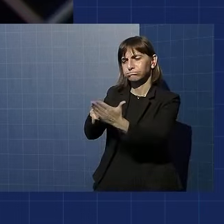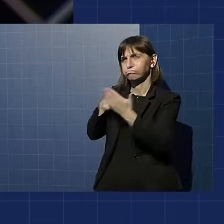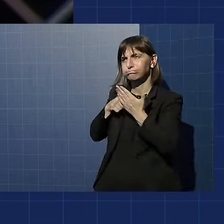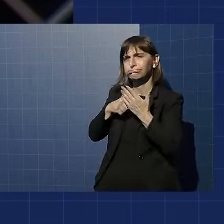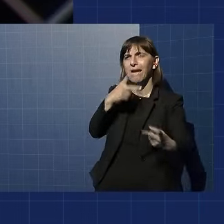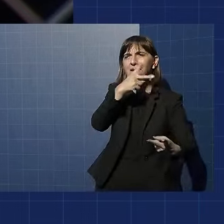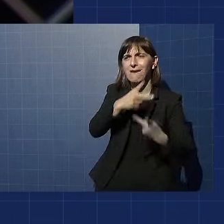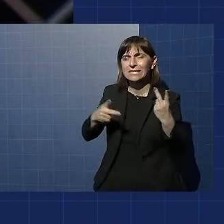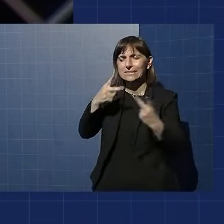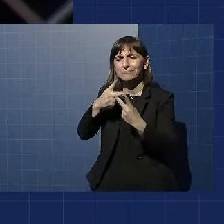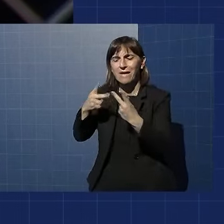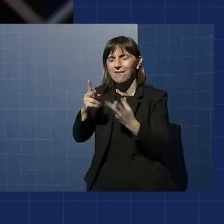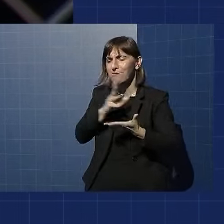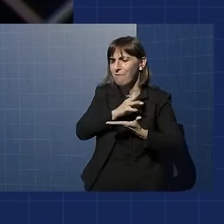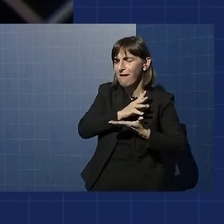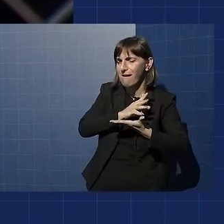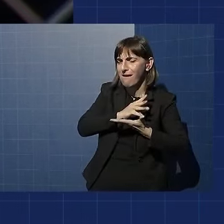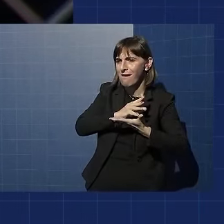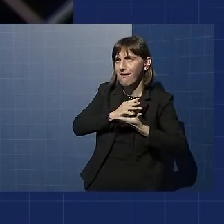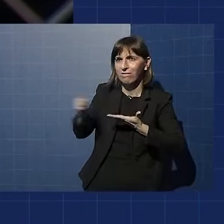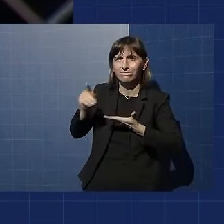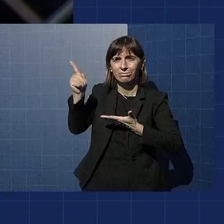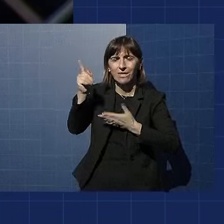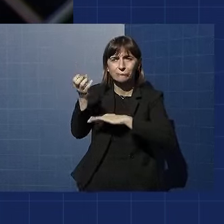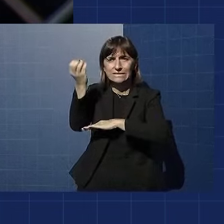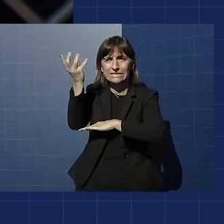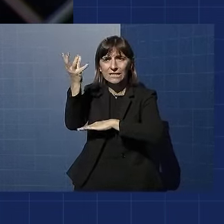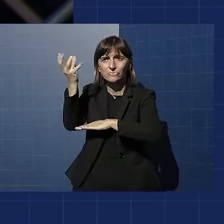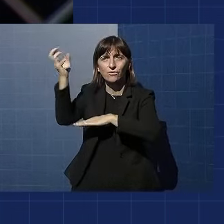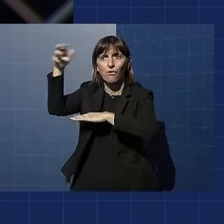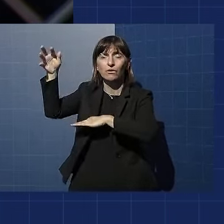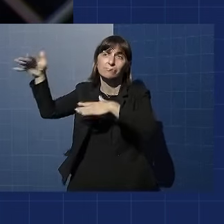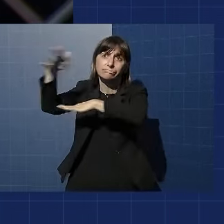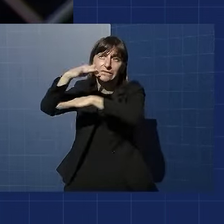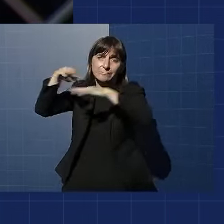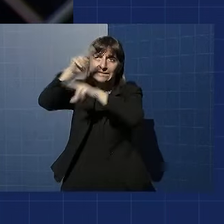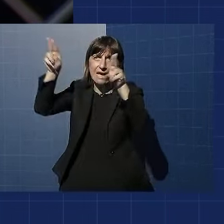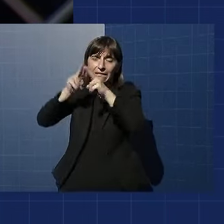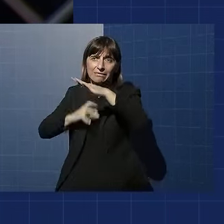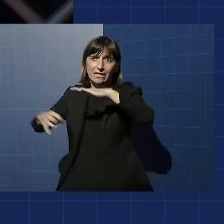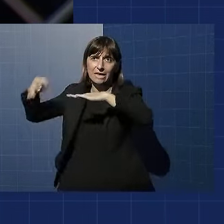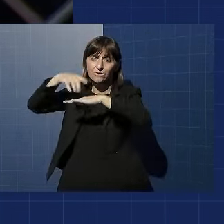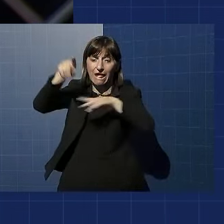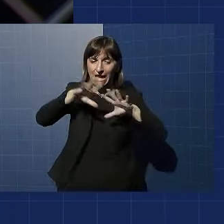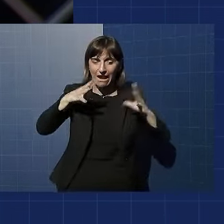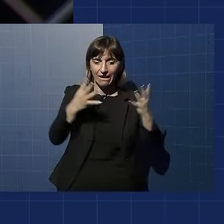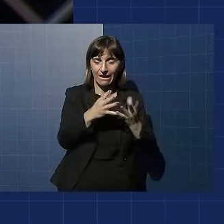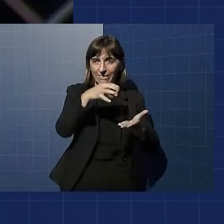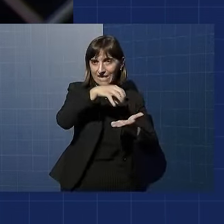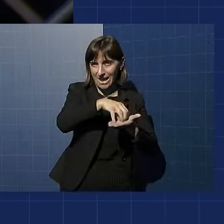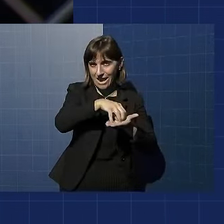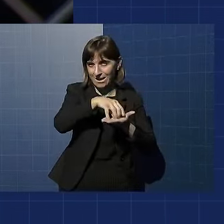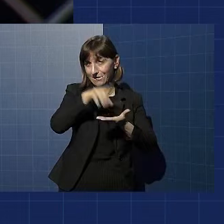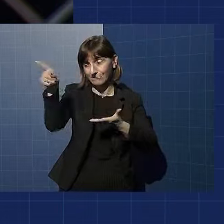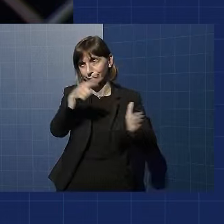esperimenti che vengono fatti sulla Stazione Spaziale Internazionale, in particolare anche a Terra. Uno potrebbe chiedersi ma se tanto non